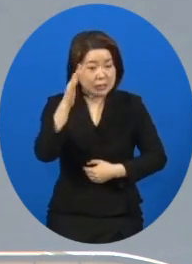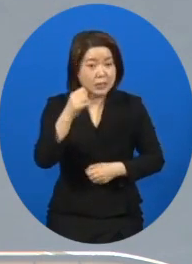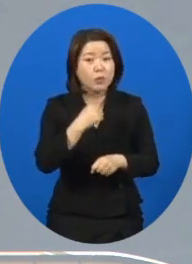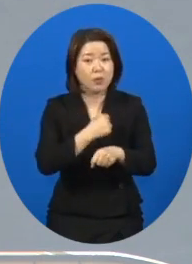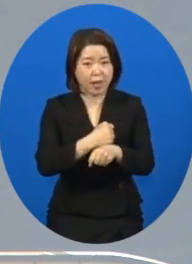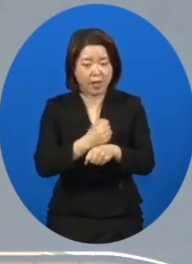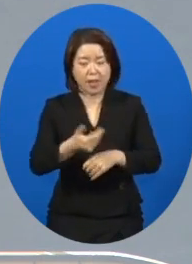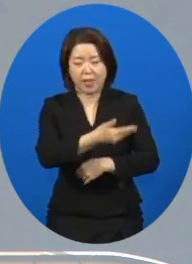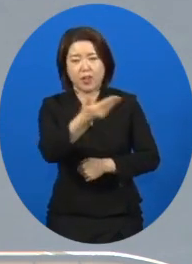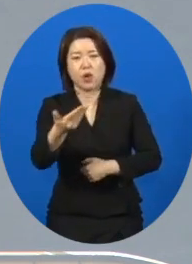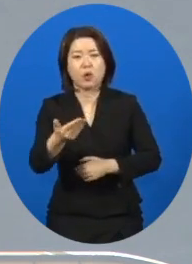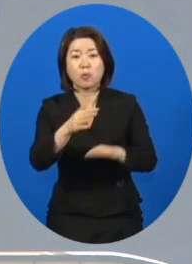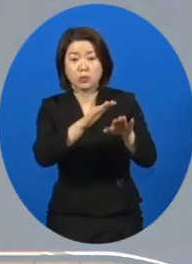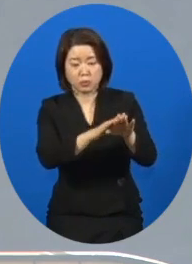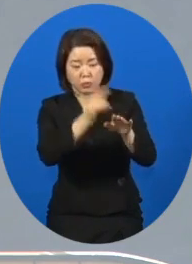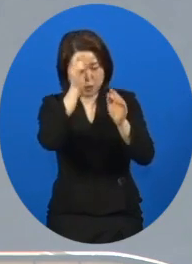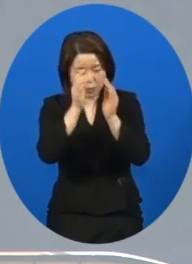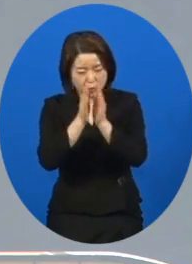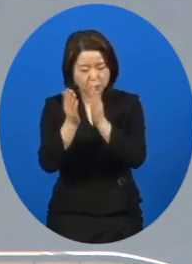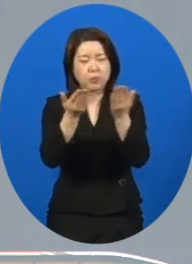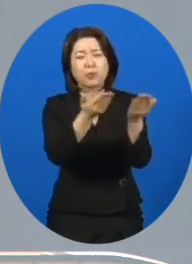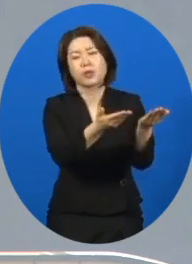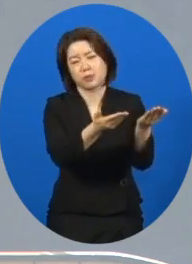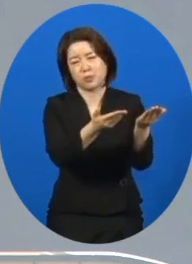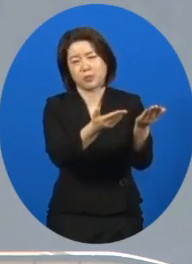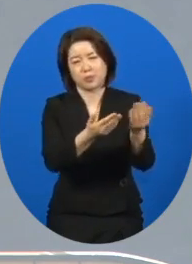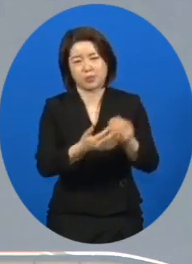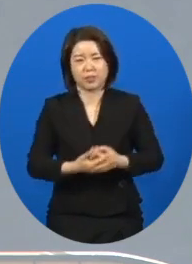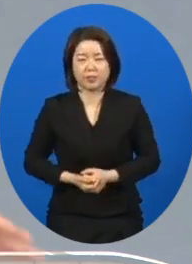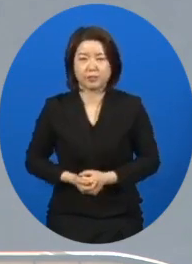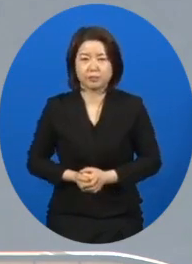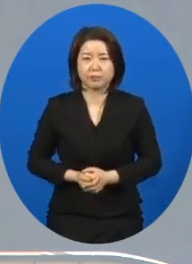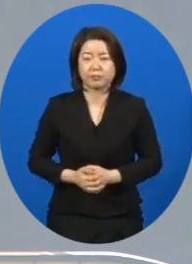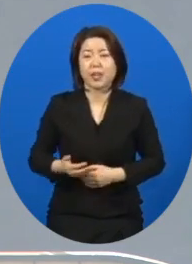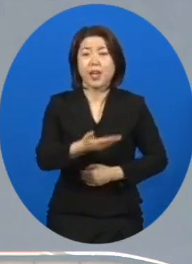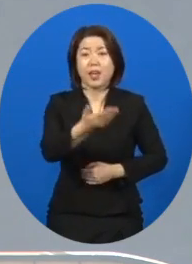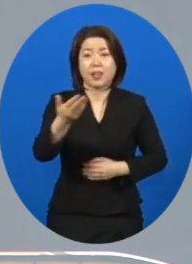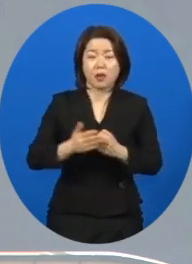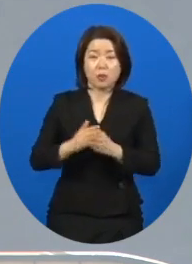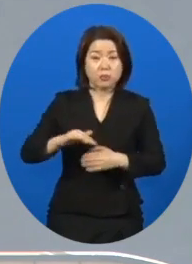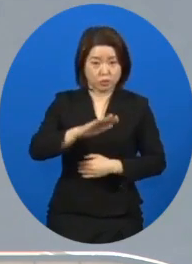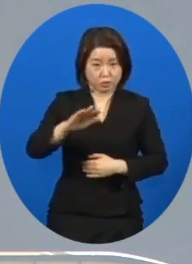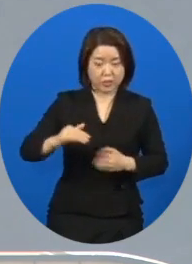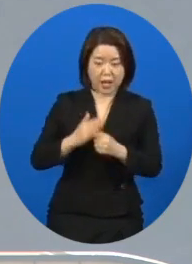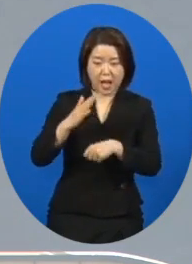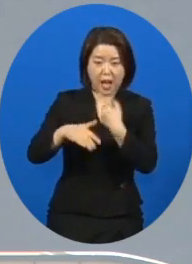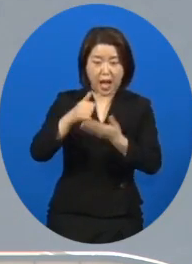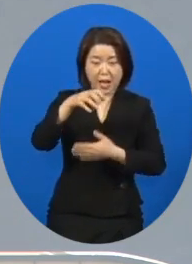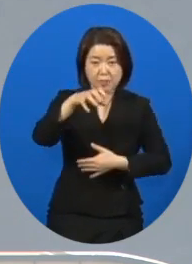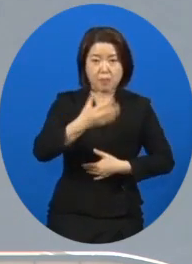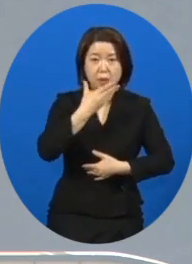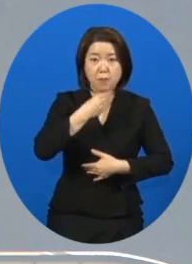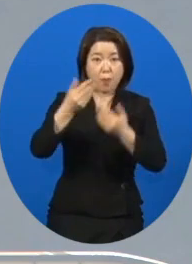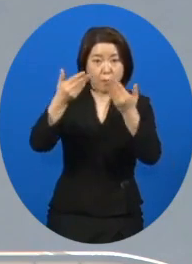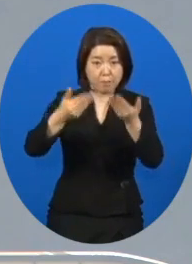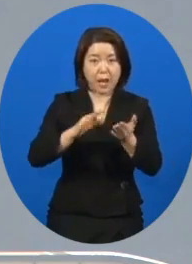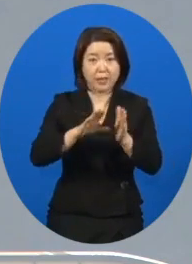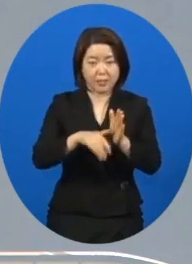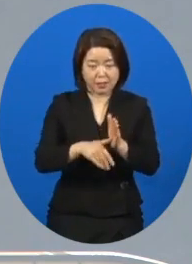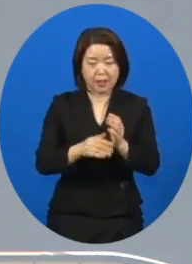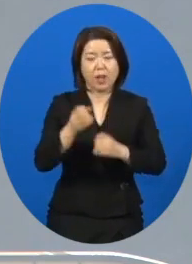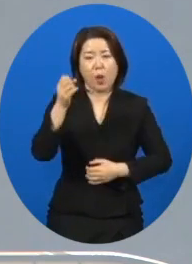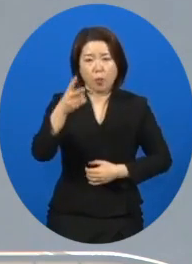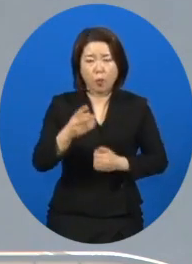그리워하면서 여러분을 두고 기도할 것입니다. 여러분, 우리가 하나님 앞에 복을 받을 때